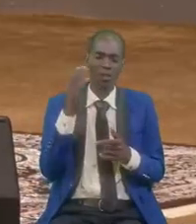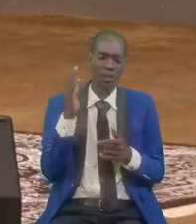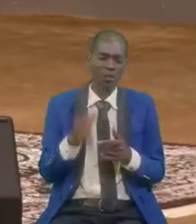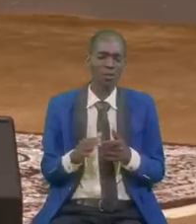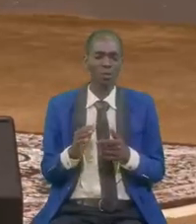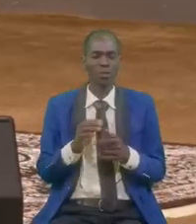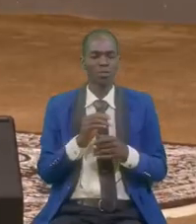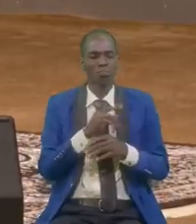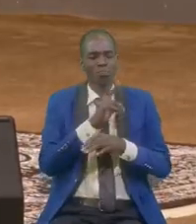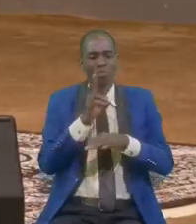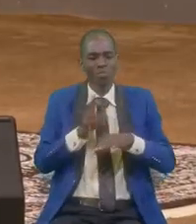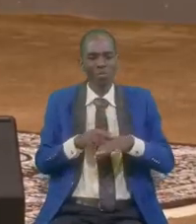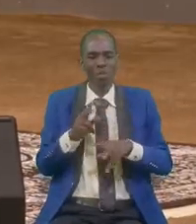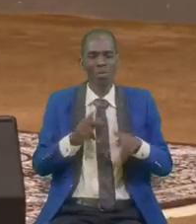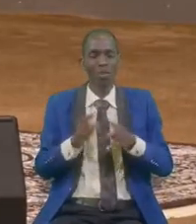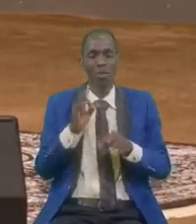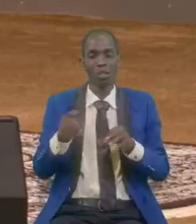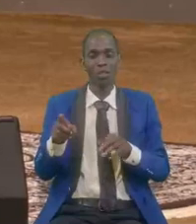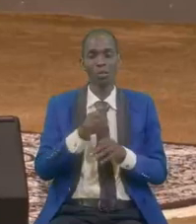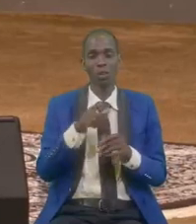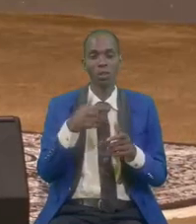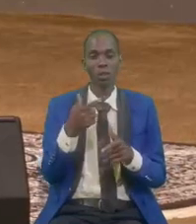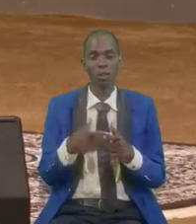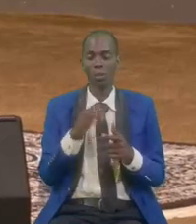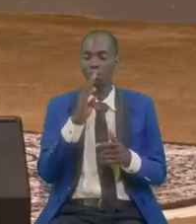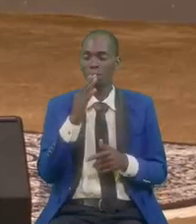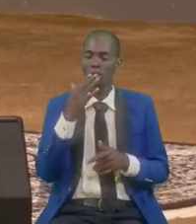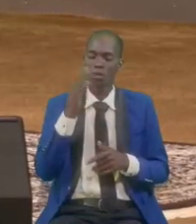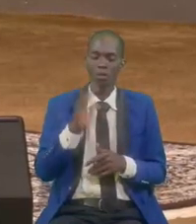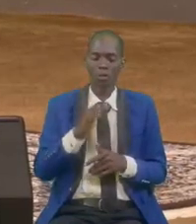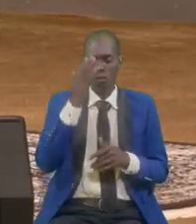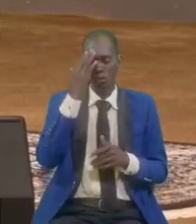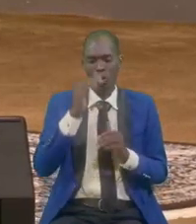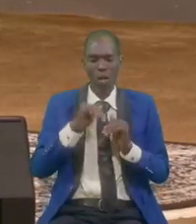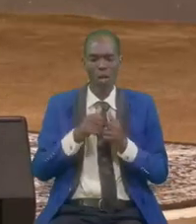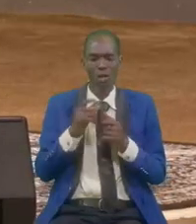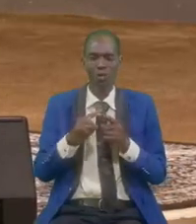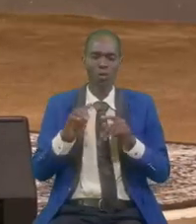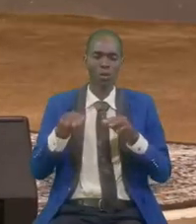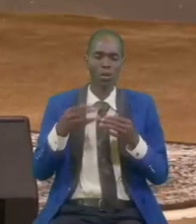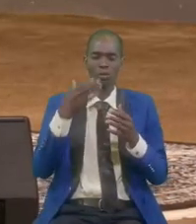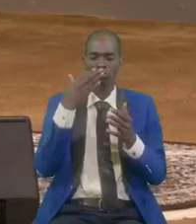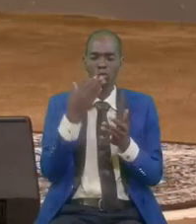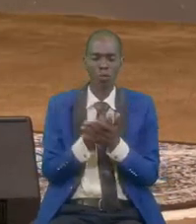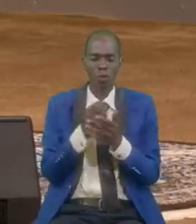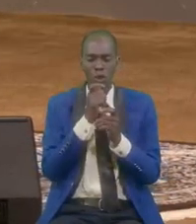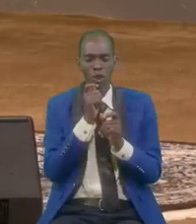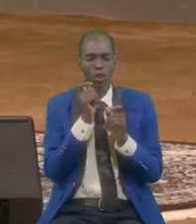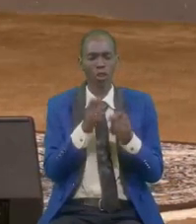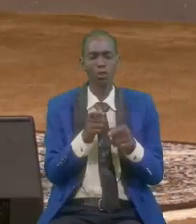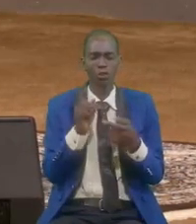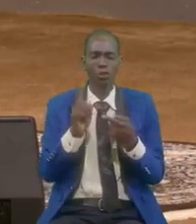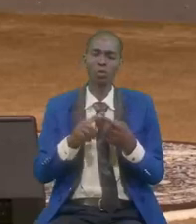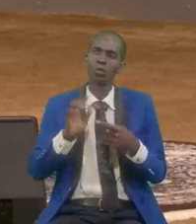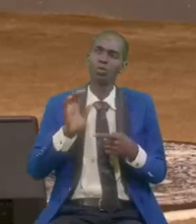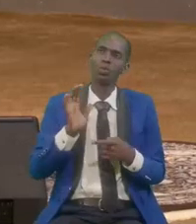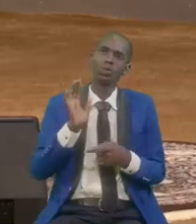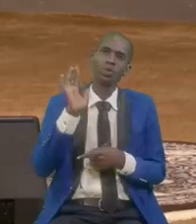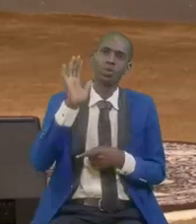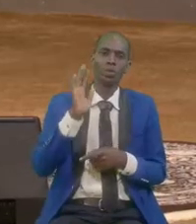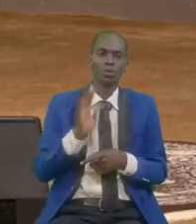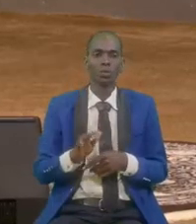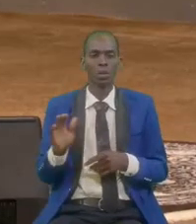donc méchant comme vous l'êtes, vous savez donner de bonnes choses à vos enfants,